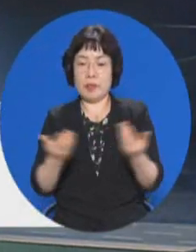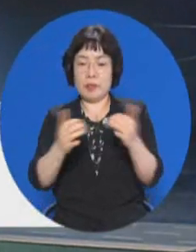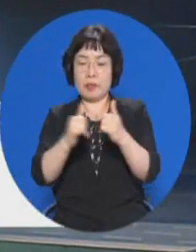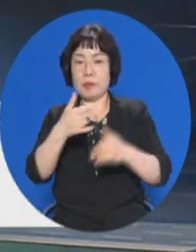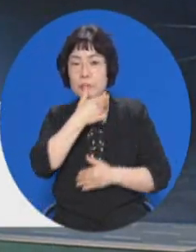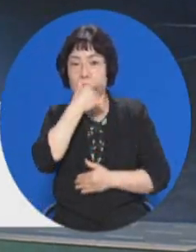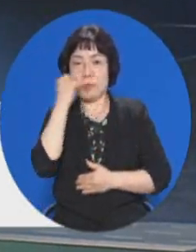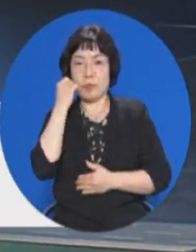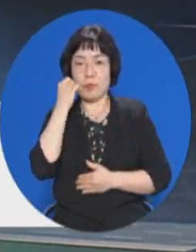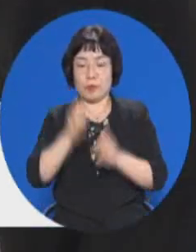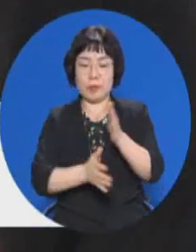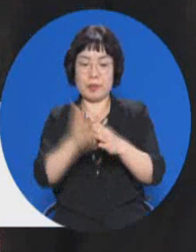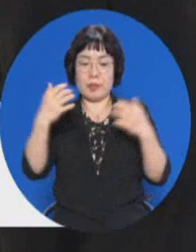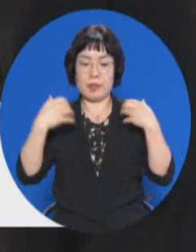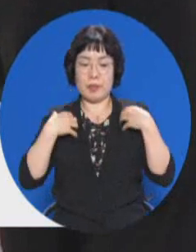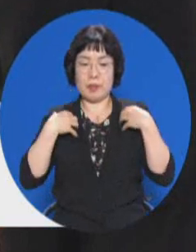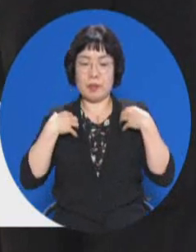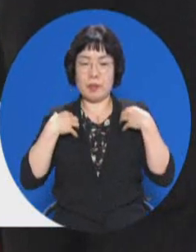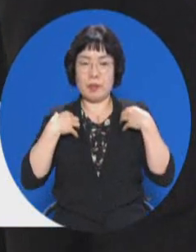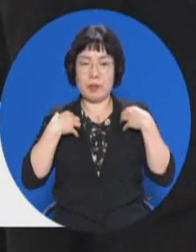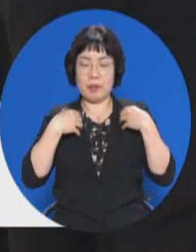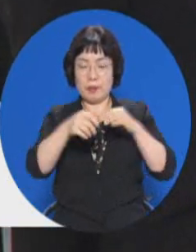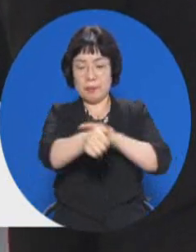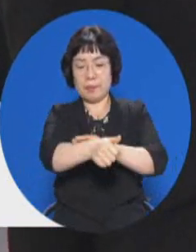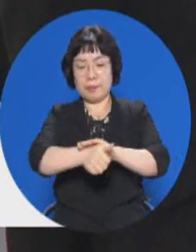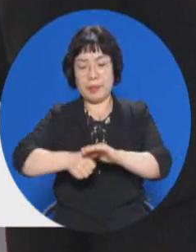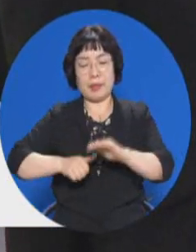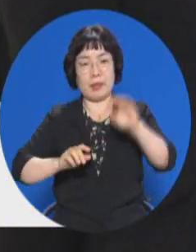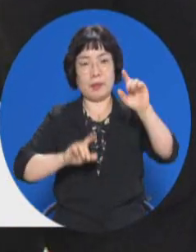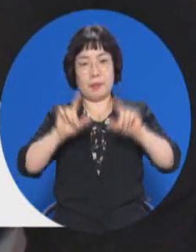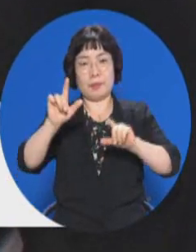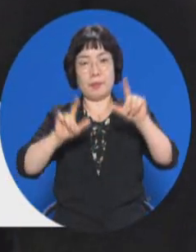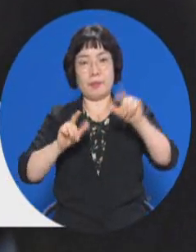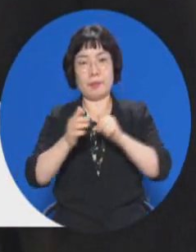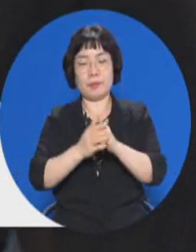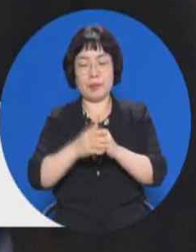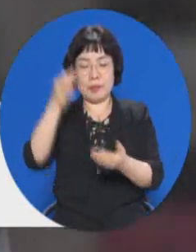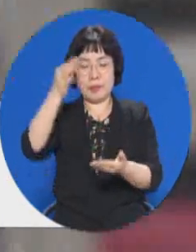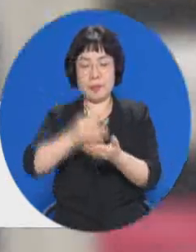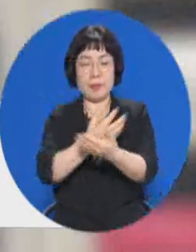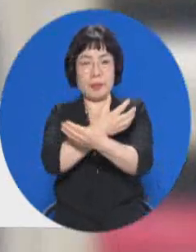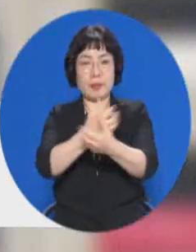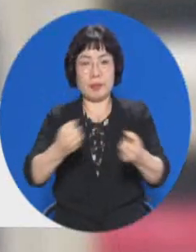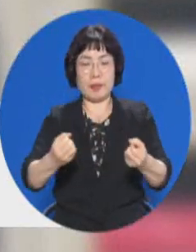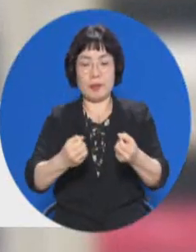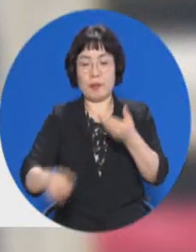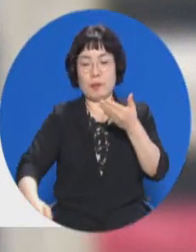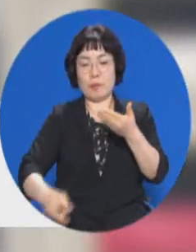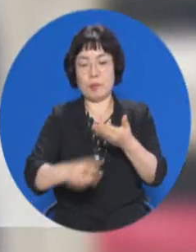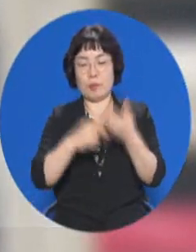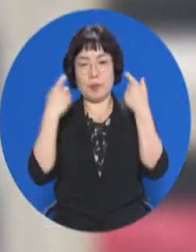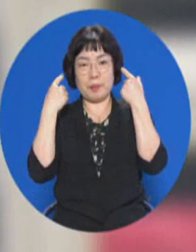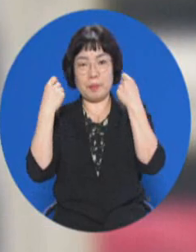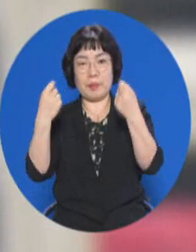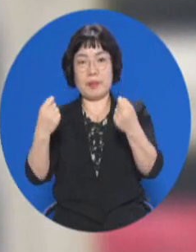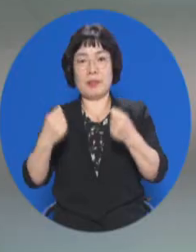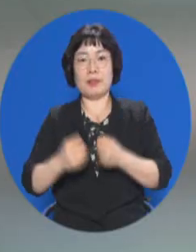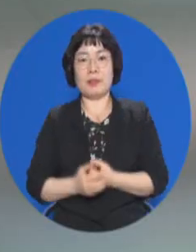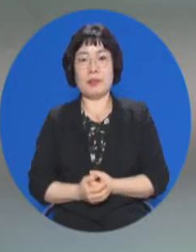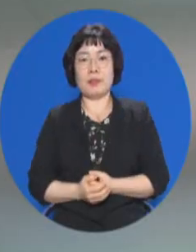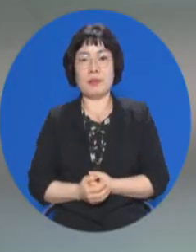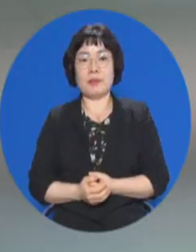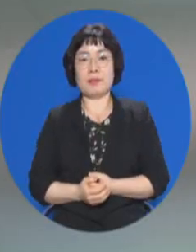이유로 관계기관들이 후속 조치에 소극적인 모습을 보이면서 다운 계약 등의 불법 행위가 여전한 상황입니다.